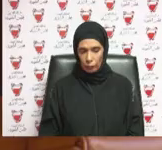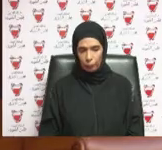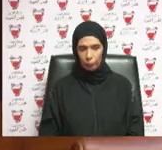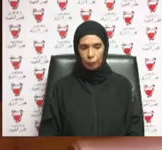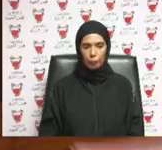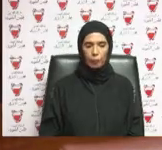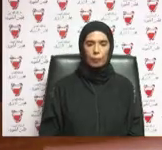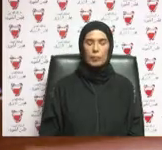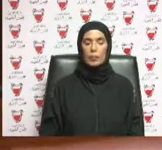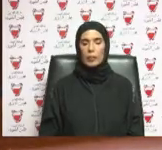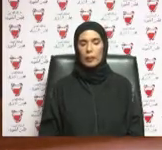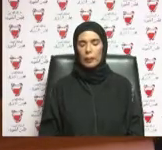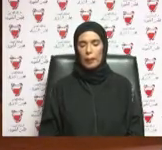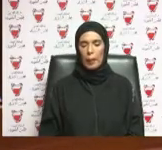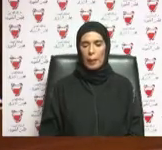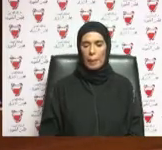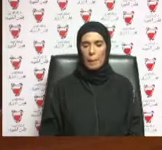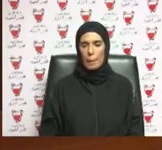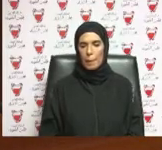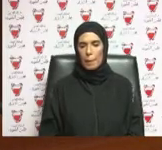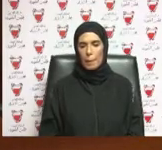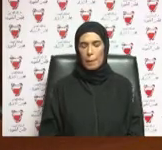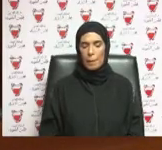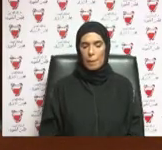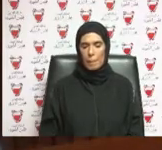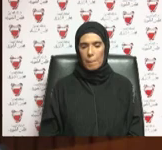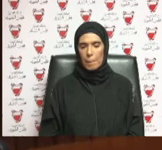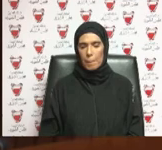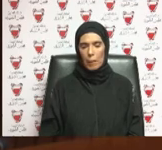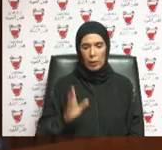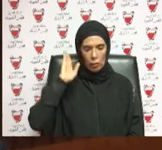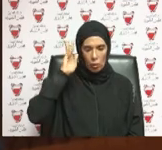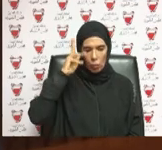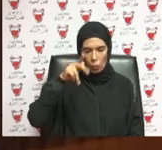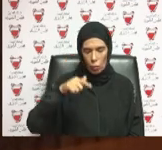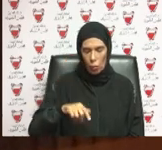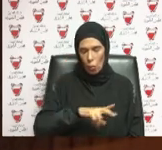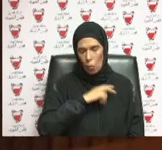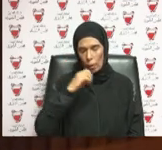شكرا معالي الرئيس. أيها الإخوة والخوات، السلام عليكم ورحمة